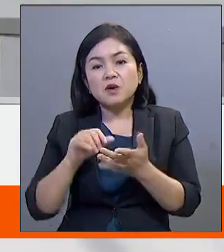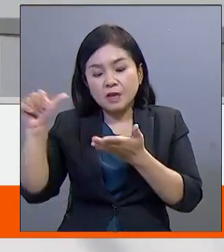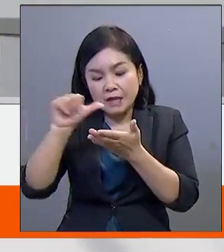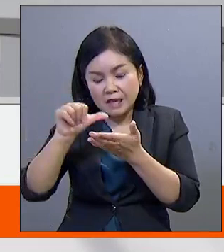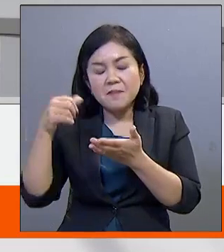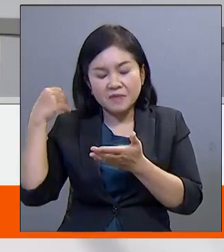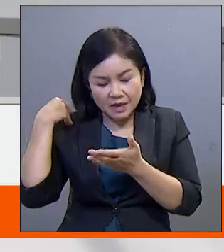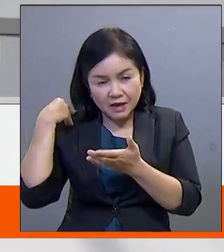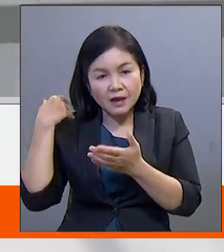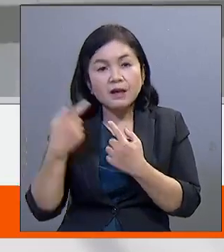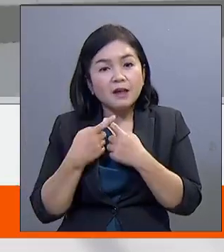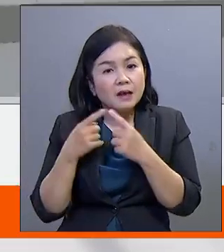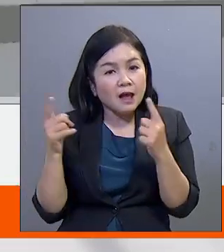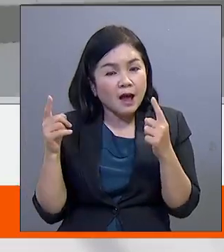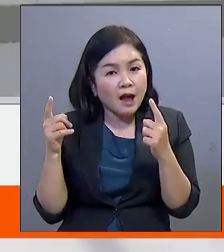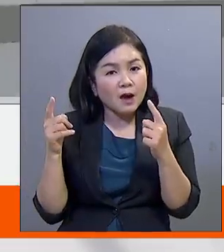แต่ถ